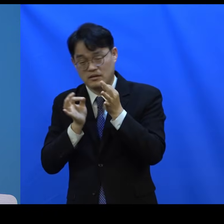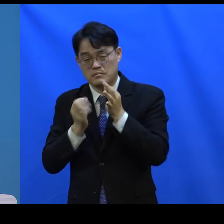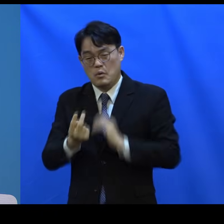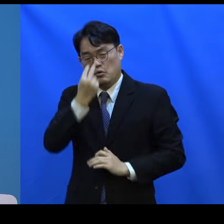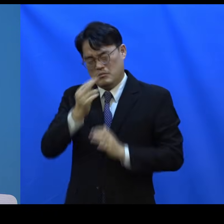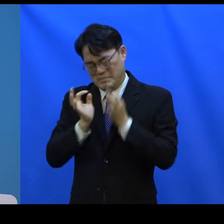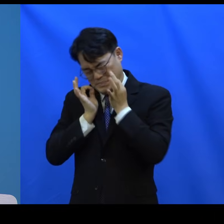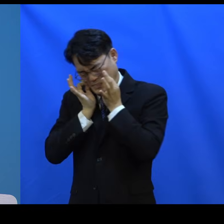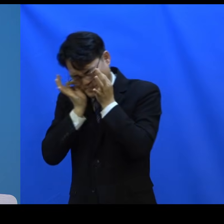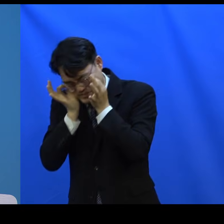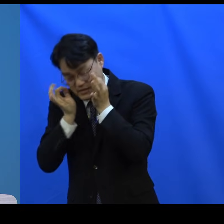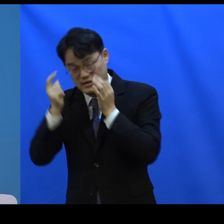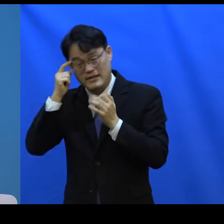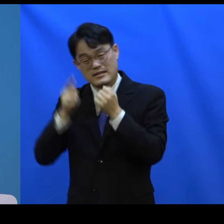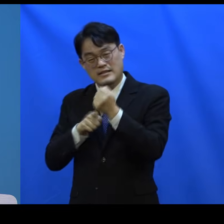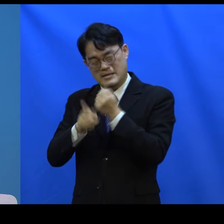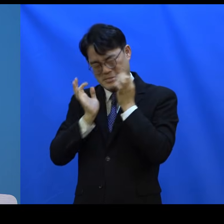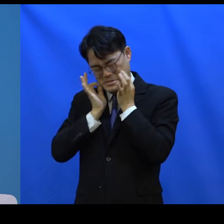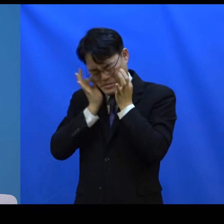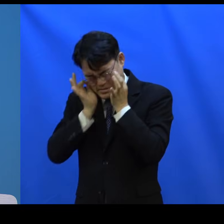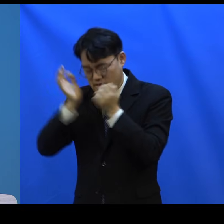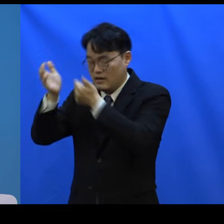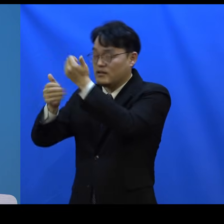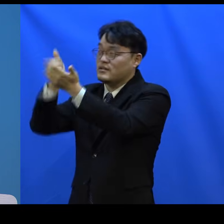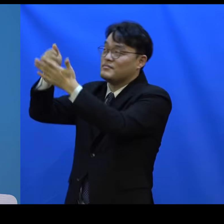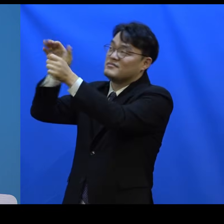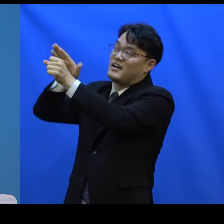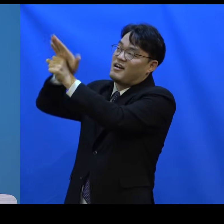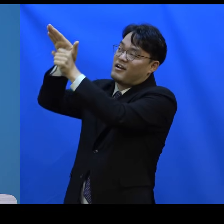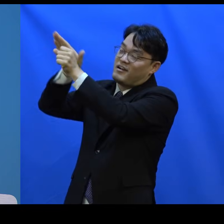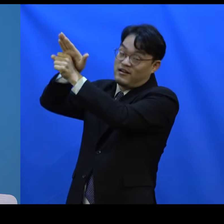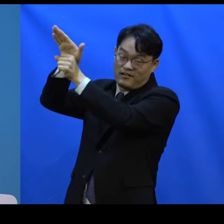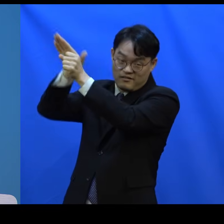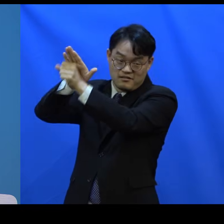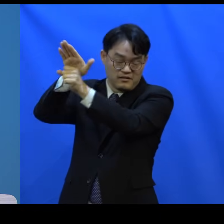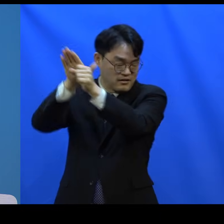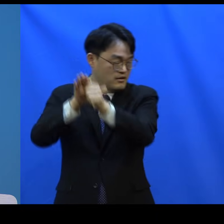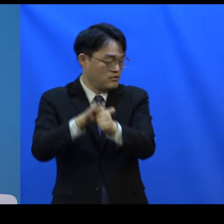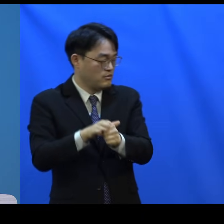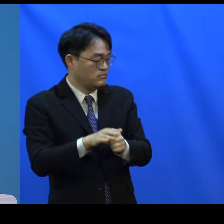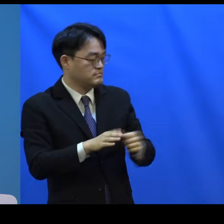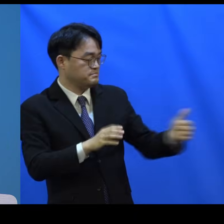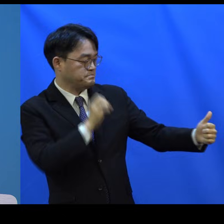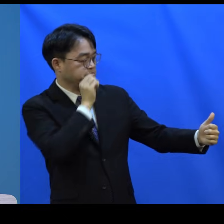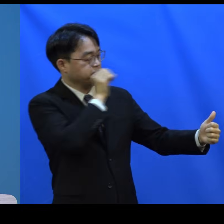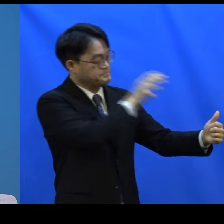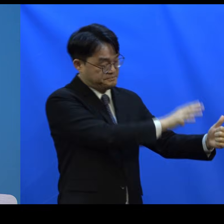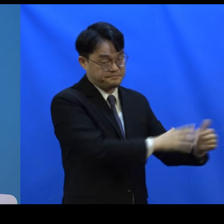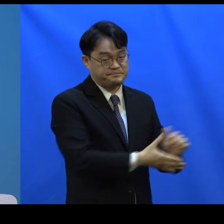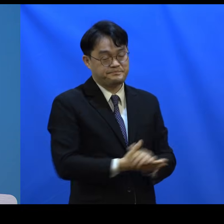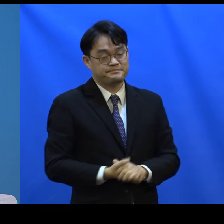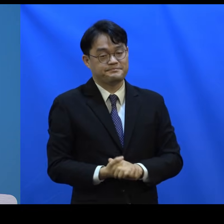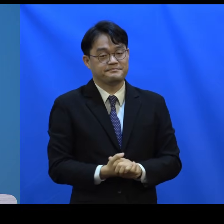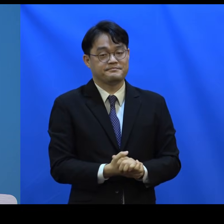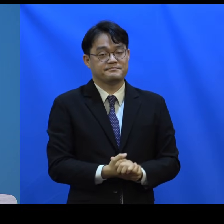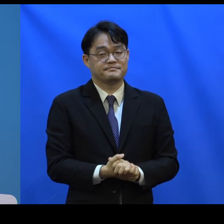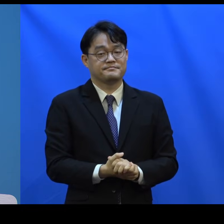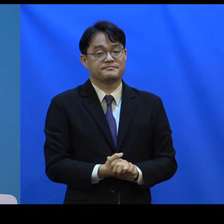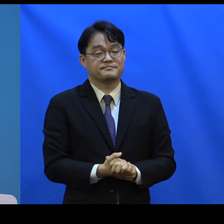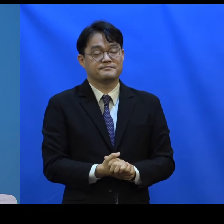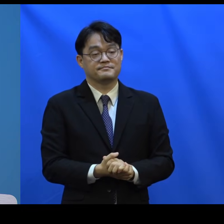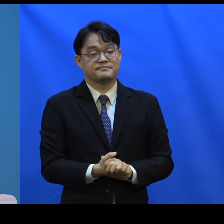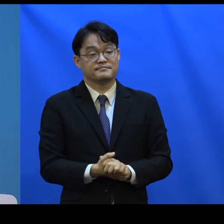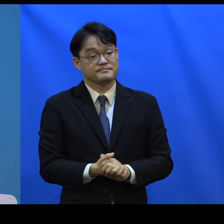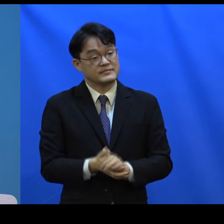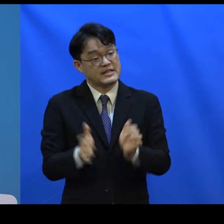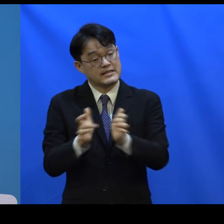그러니까 논쟁의 여지가 없습니다. 율법의 본질을 명확하게 이제 알려주신 겁니다. 자, 여러분, 여기에서